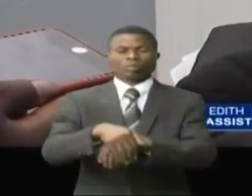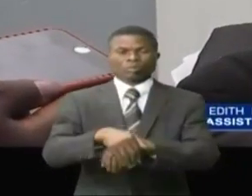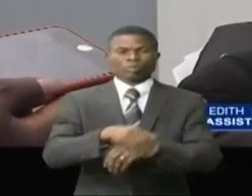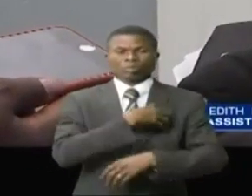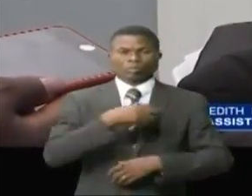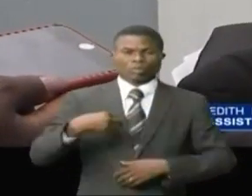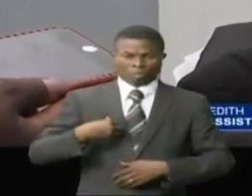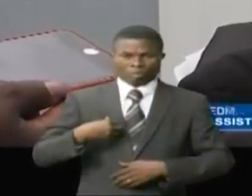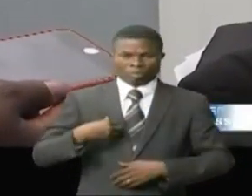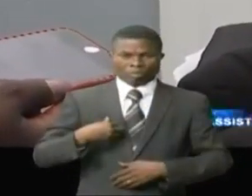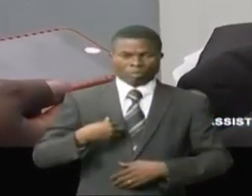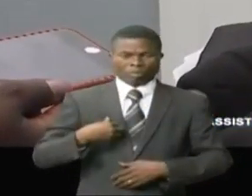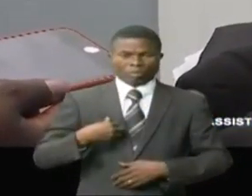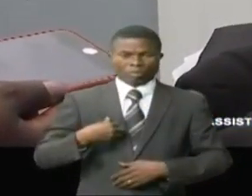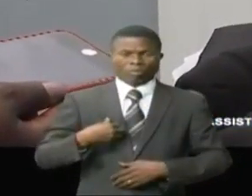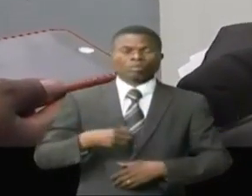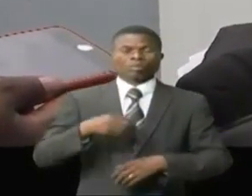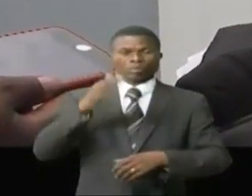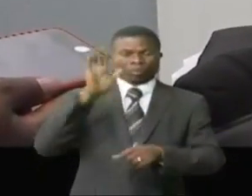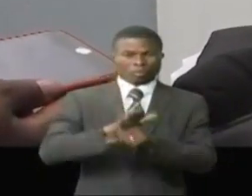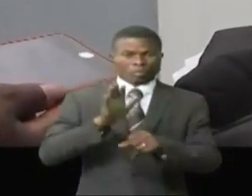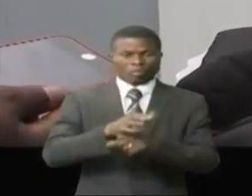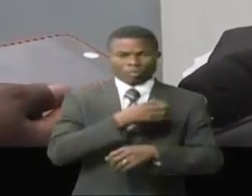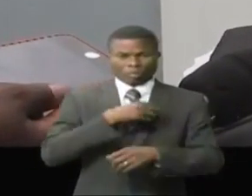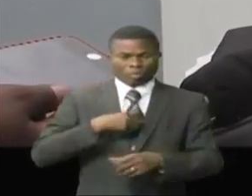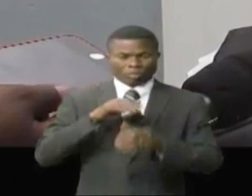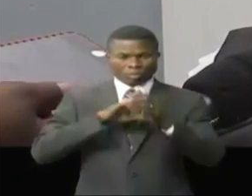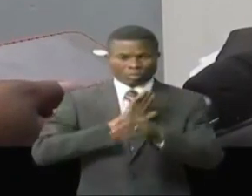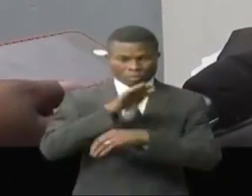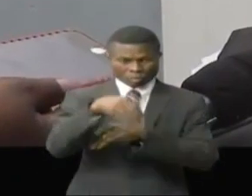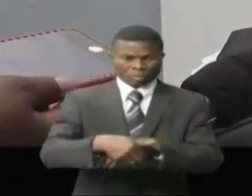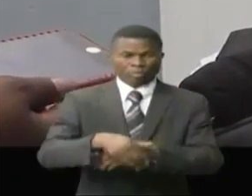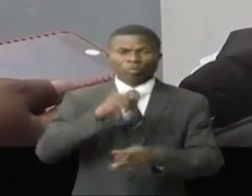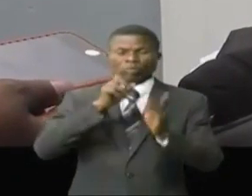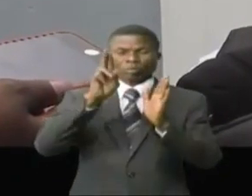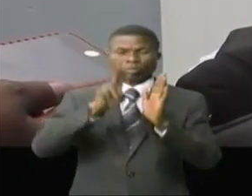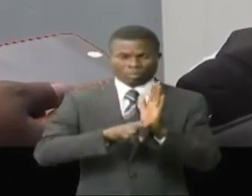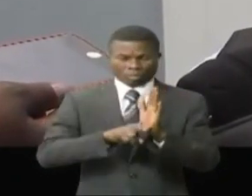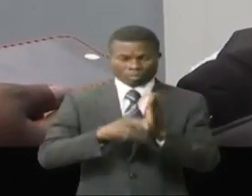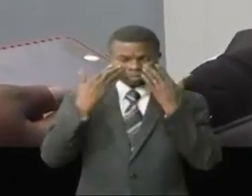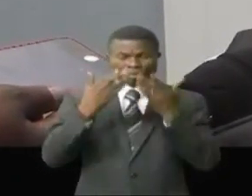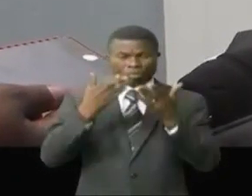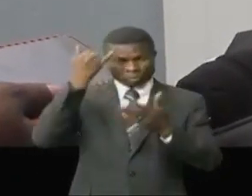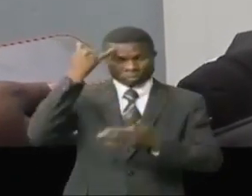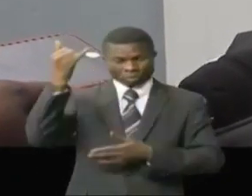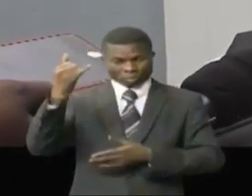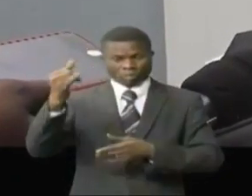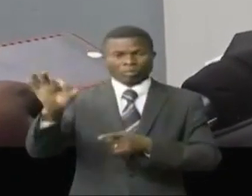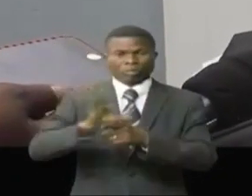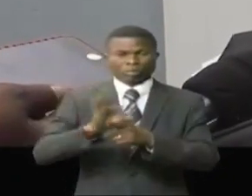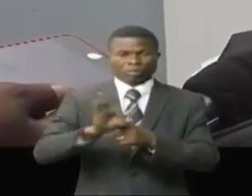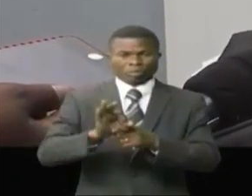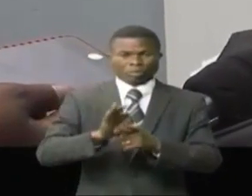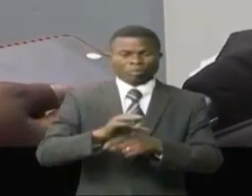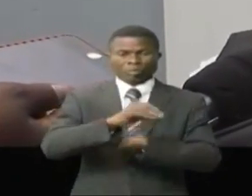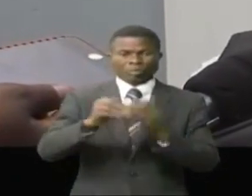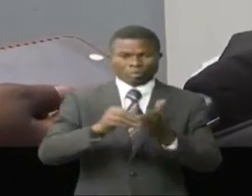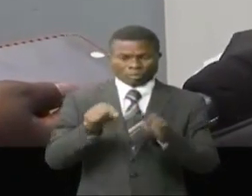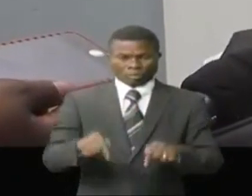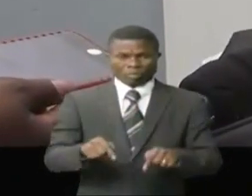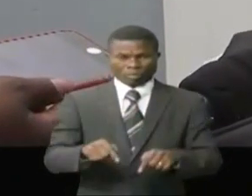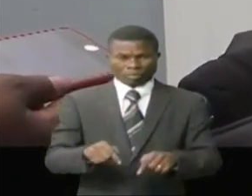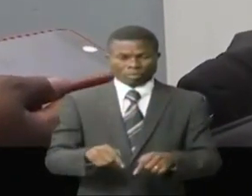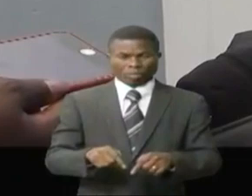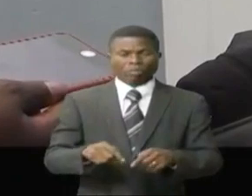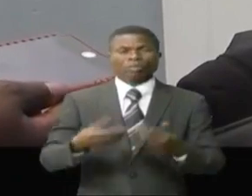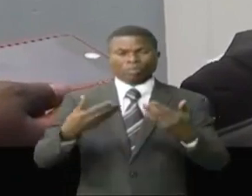des femmes, qu'on ait plus de femmes au Parlement. Voilà un peu l'objectif que poursuit le centre. Il ne se